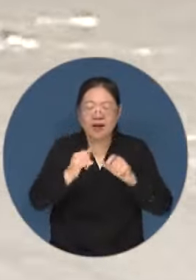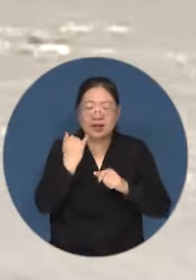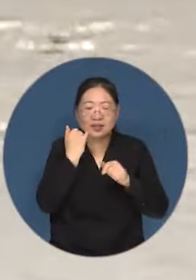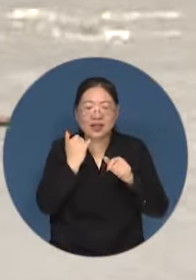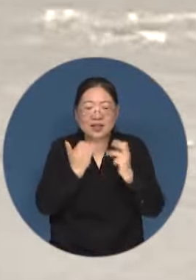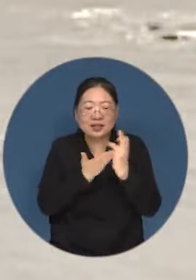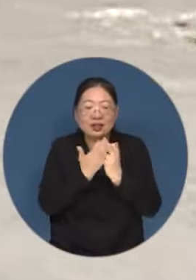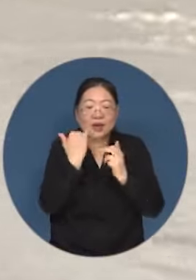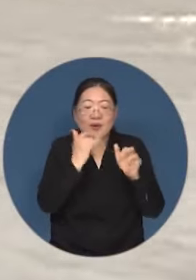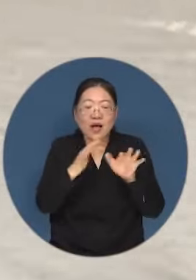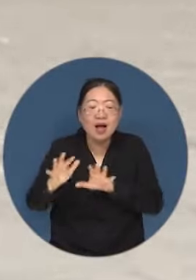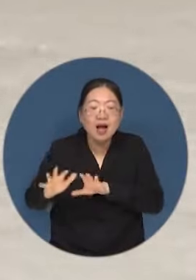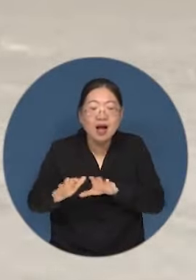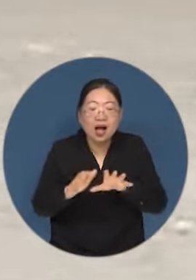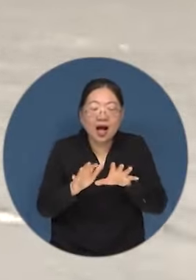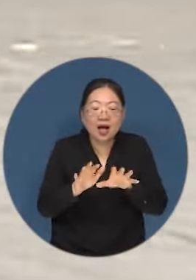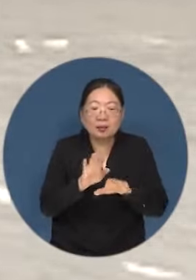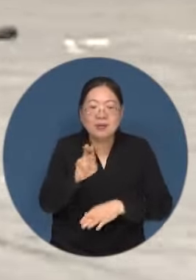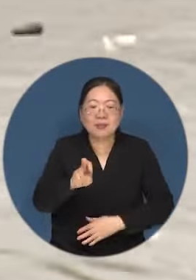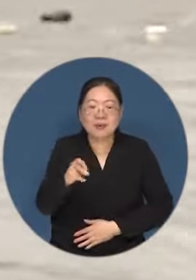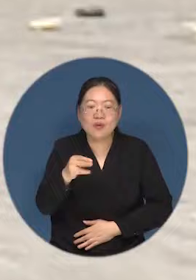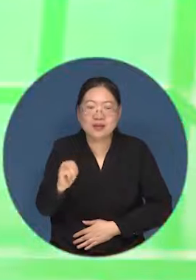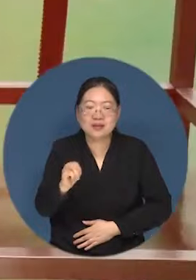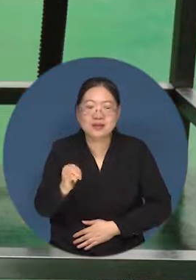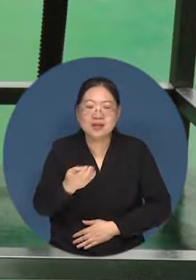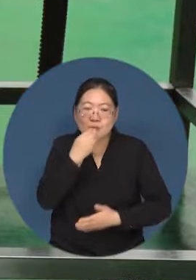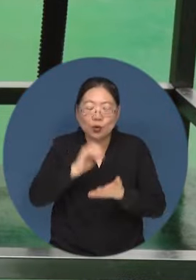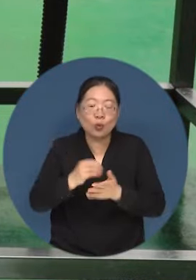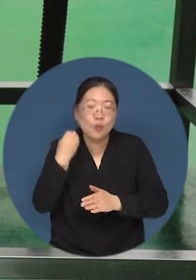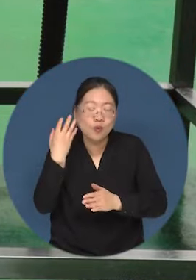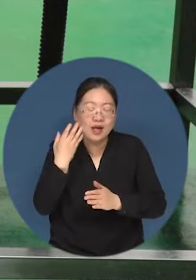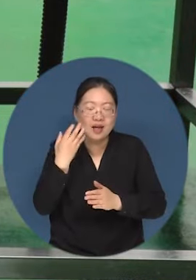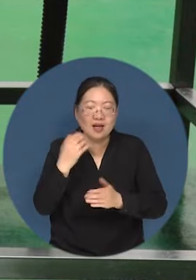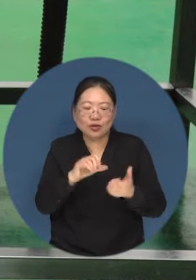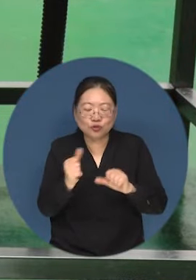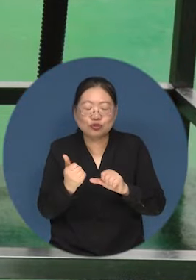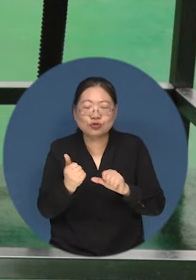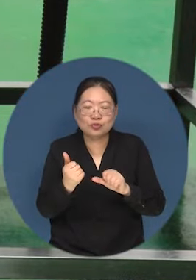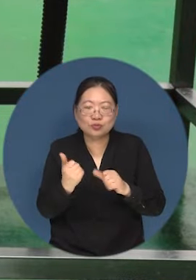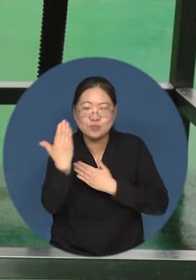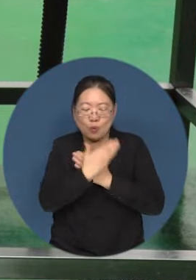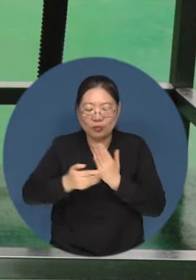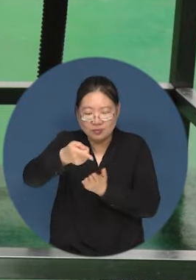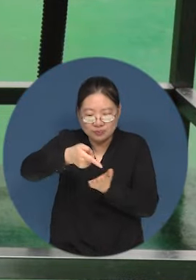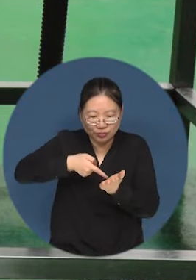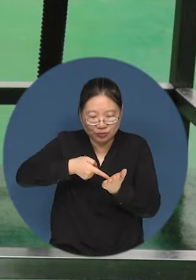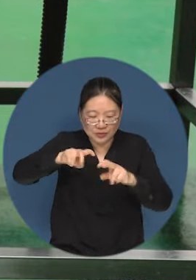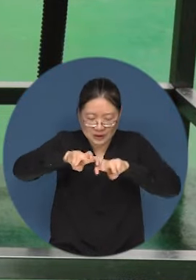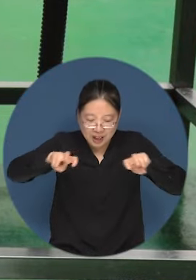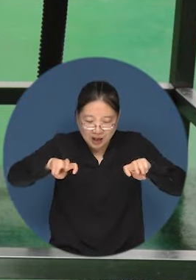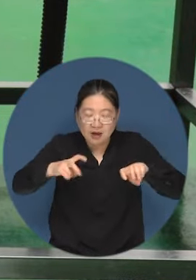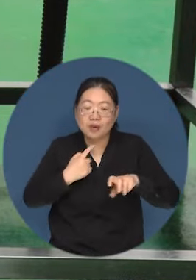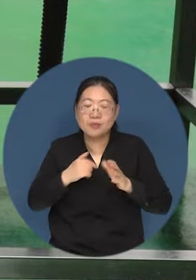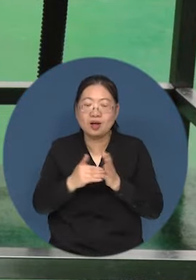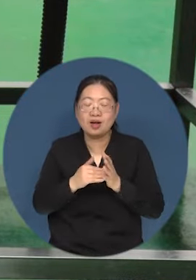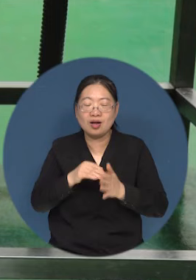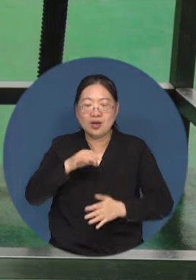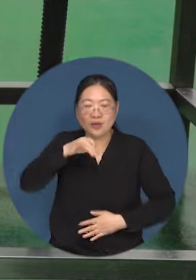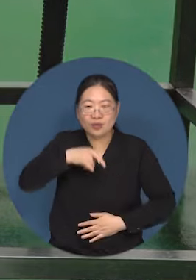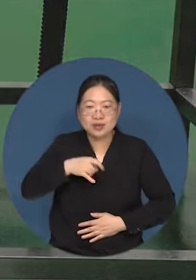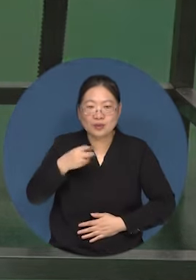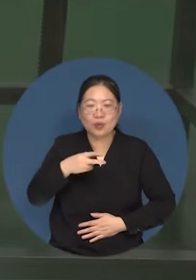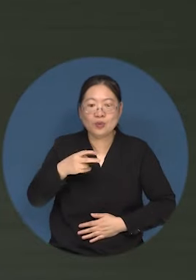그 뱀머리 돌고래를 부검을 한 적이 있었습니다. 예. 부검을 해보니까 위하고